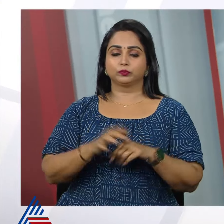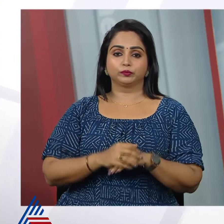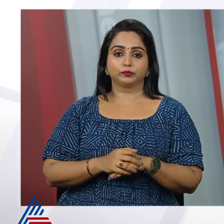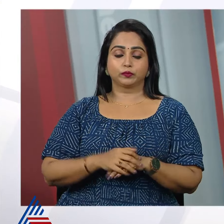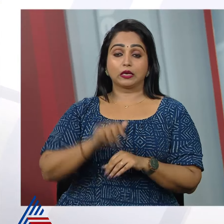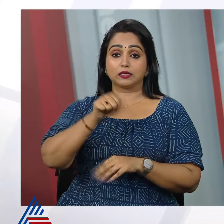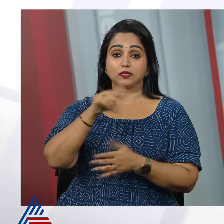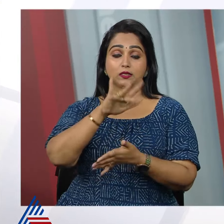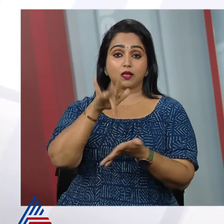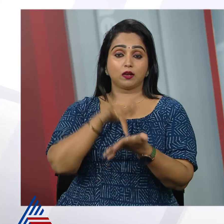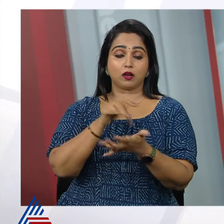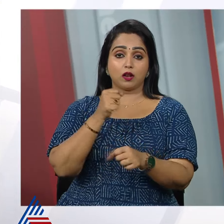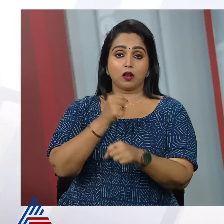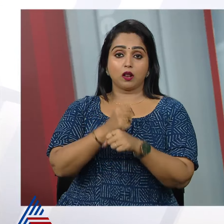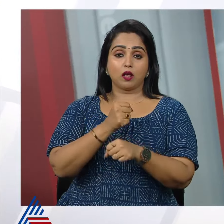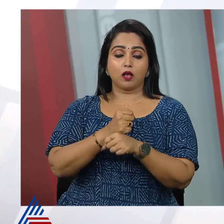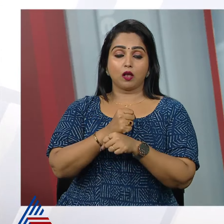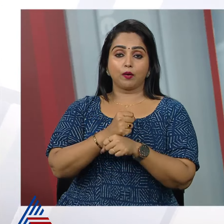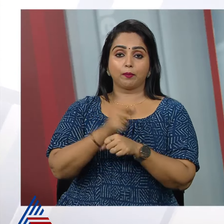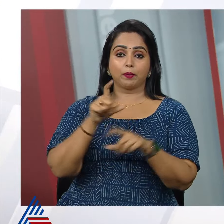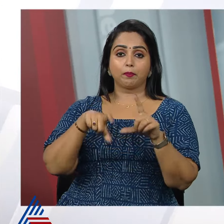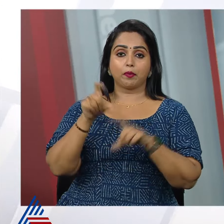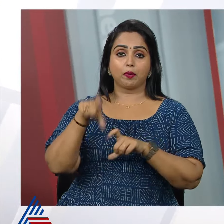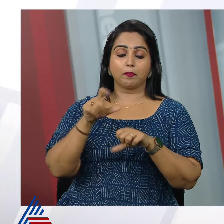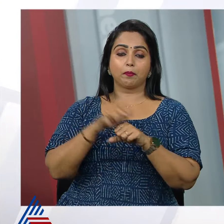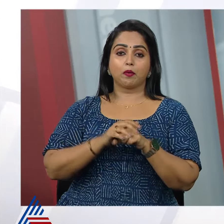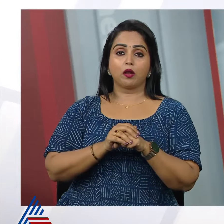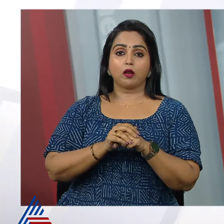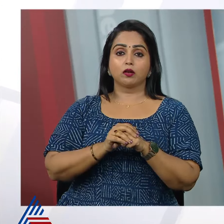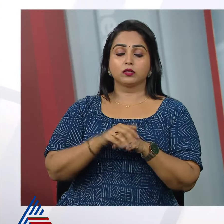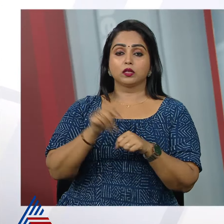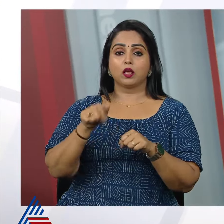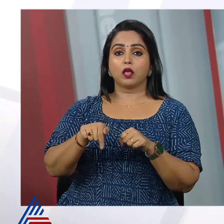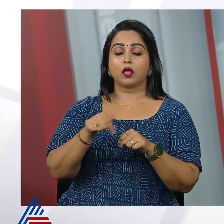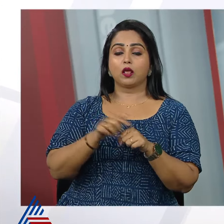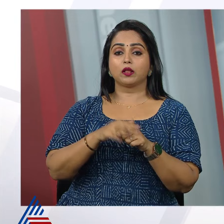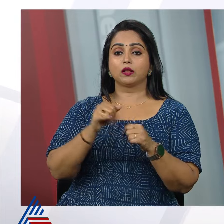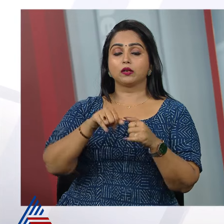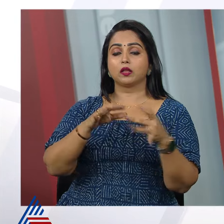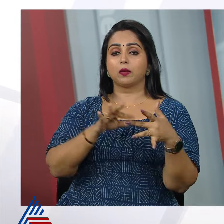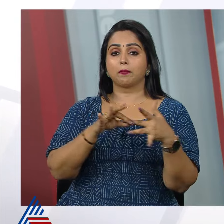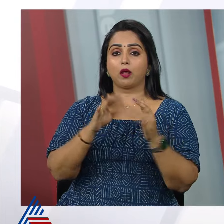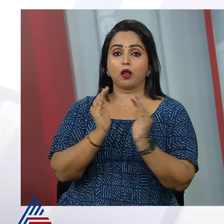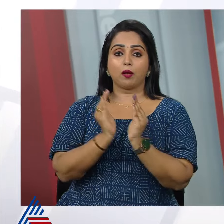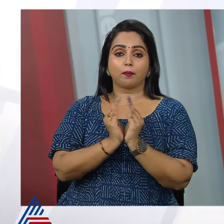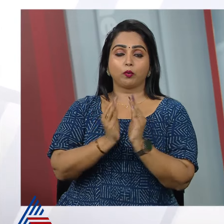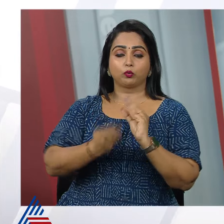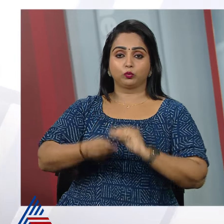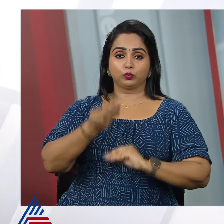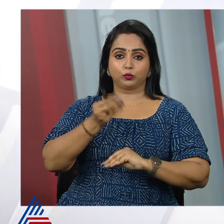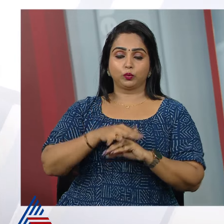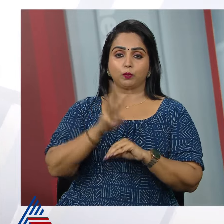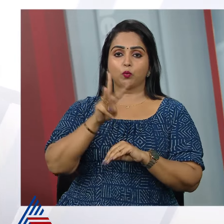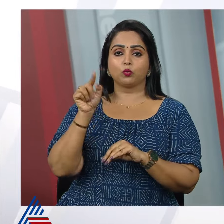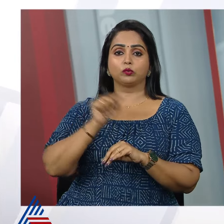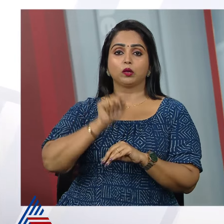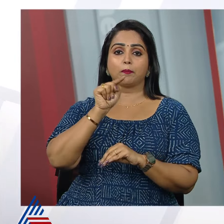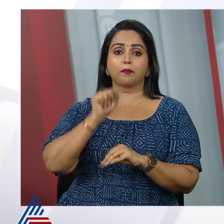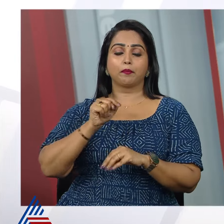കേന്ദ്ര സർക്കാർ ജീവനക്കാരുടെ ക്ഷാമബത്ത കൂട്ടി 3% വർധനവിനാണ് കേന്ദ്ര മന്ത്രിസഭ അംഗീകാരം നൽകിയത്. പ്രശാന്ത് രഘുവംശം വിവരങ്ങളുമായി